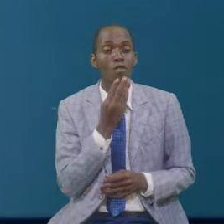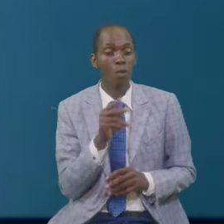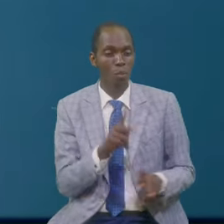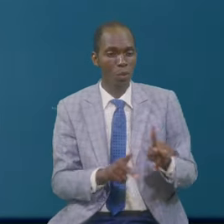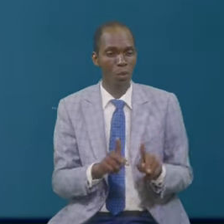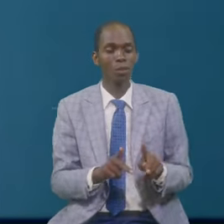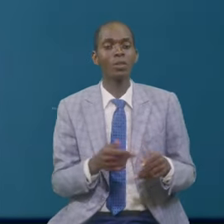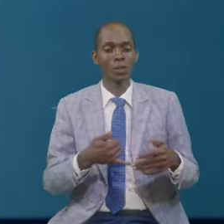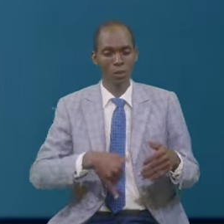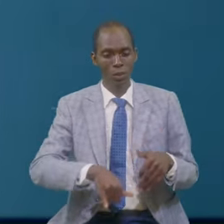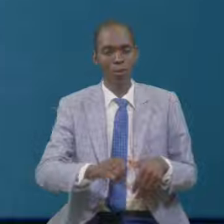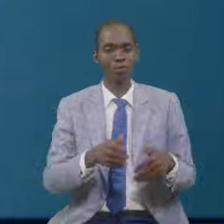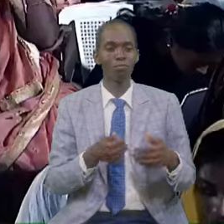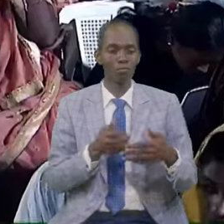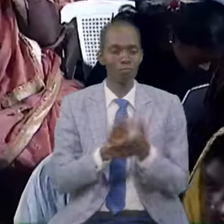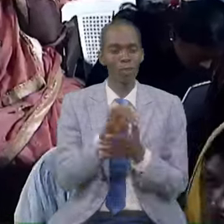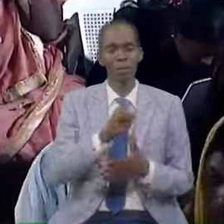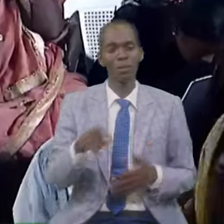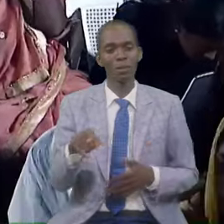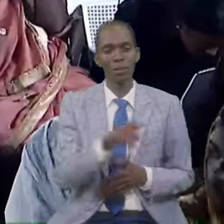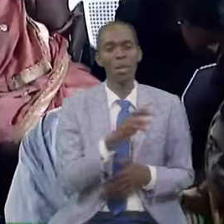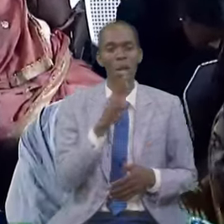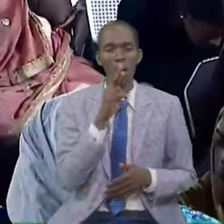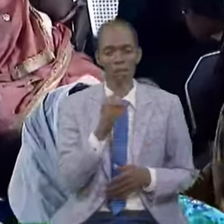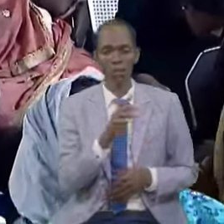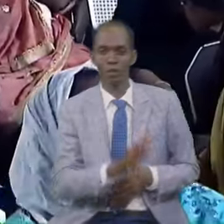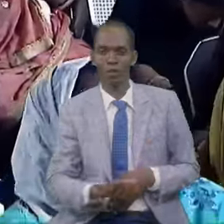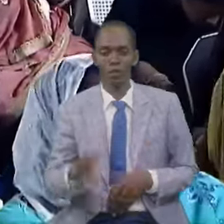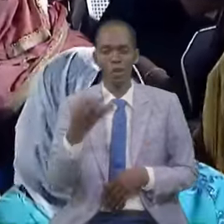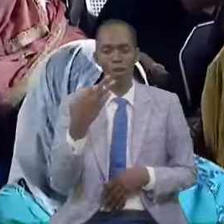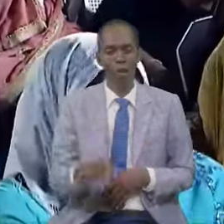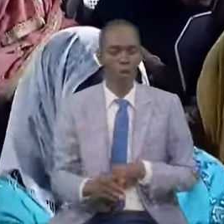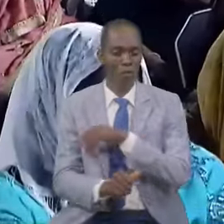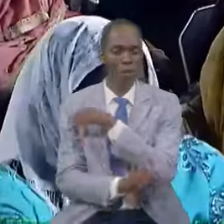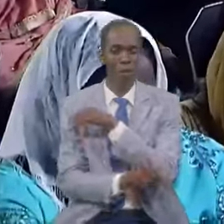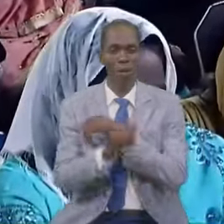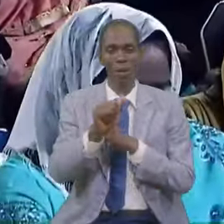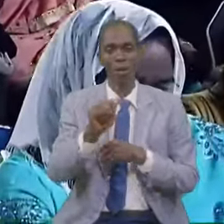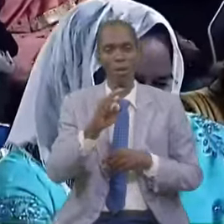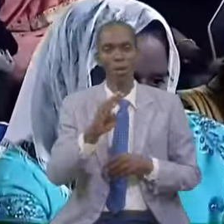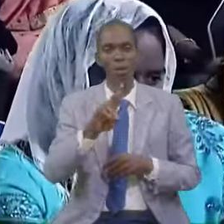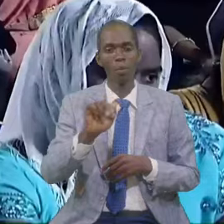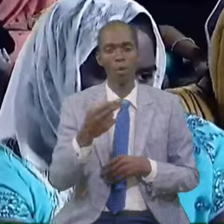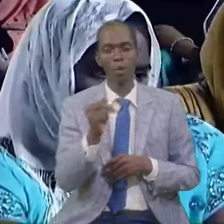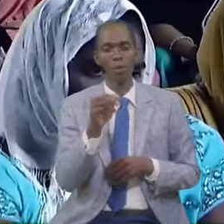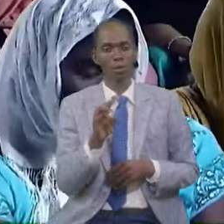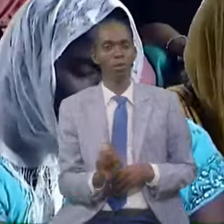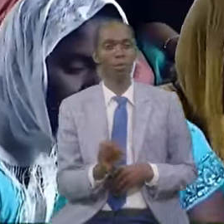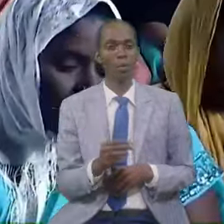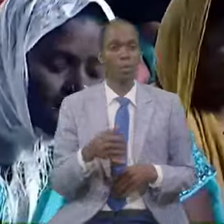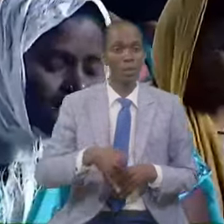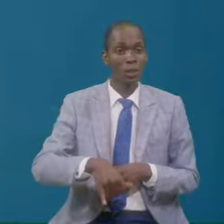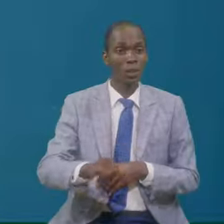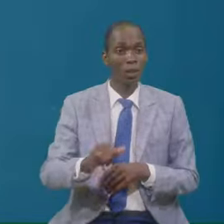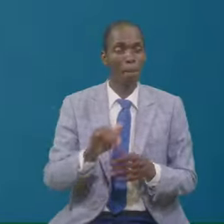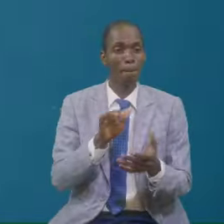of Abraham. అందువల్ల వారు అబ్రహాము పిల్లలుగా పేరుకు పిలువబడుతున్నారు. Going with the title, the sons and the daughters